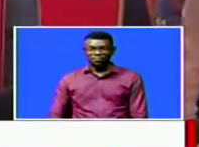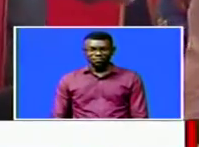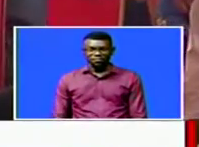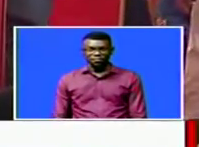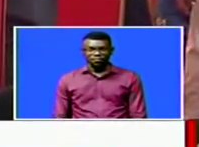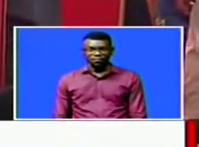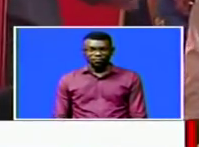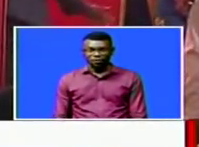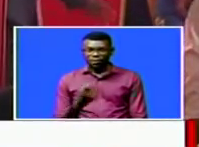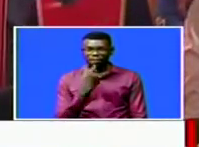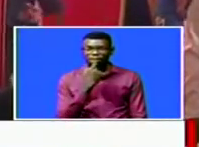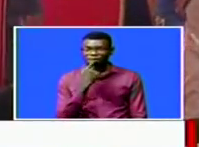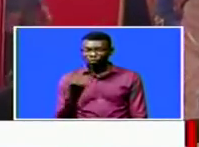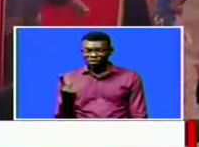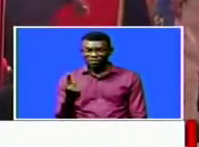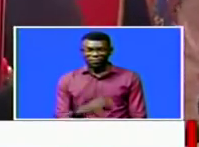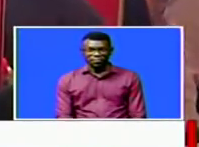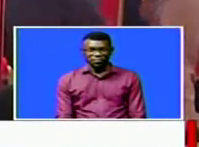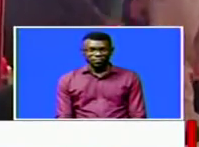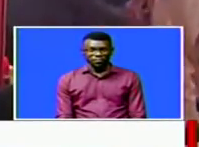hayati Daniel Authoritative Arap Moi,